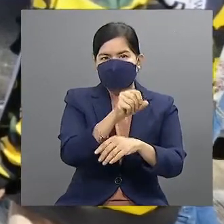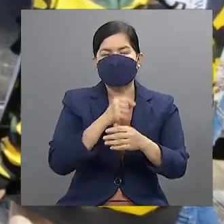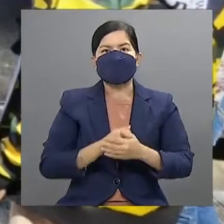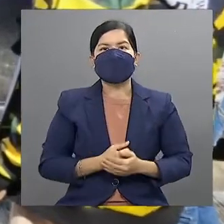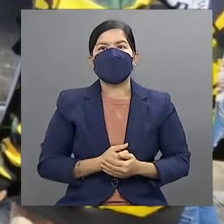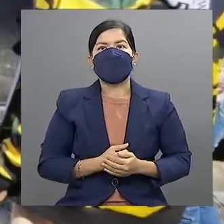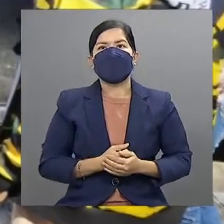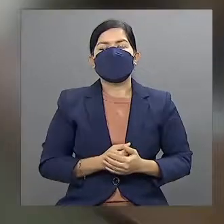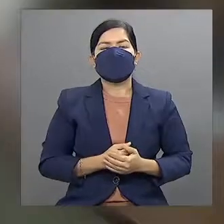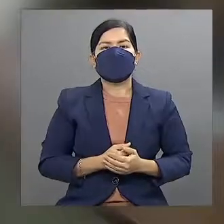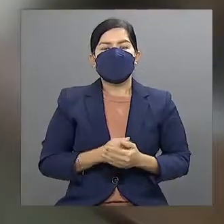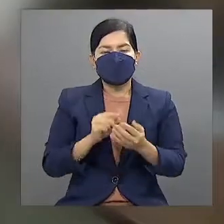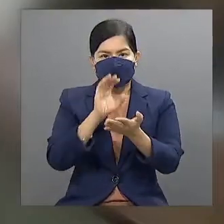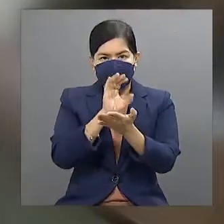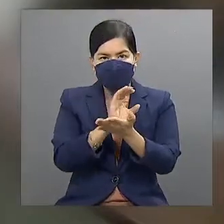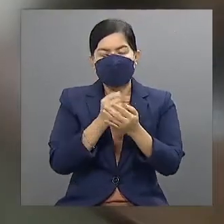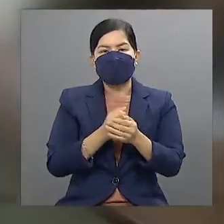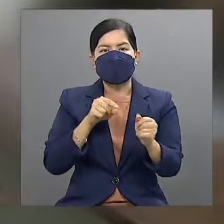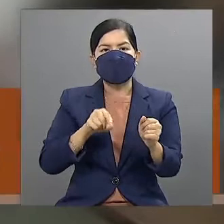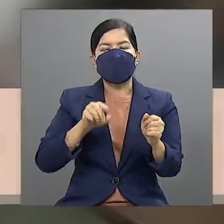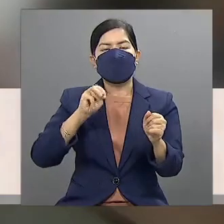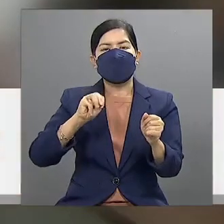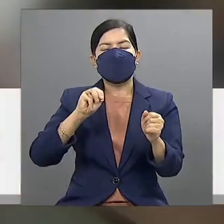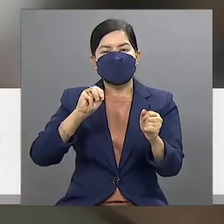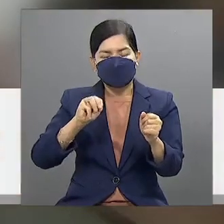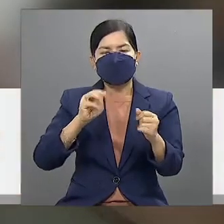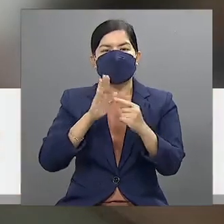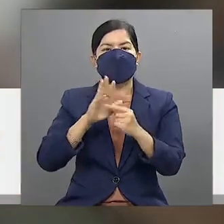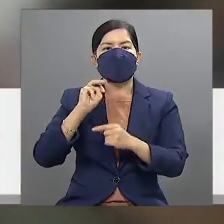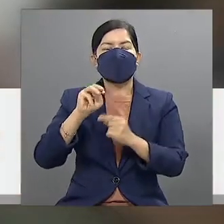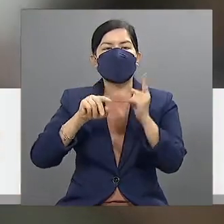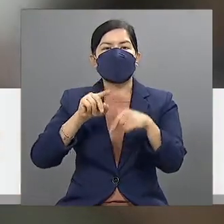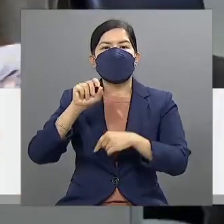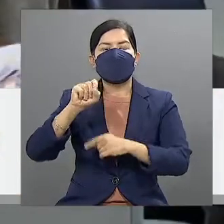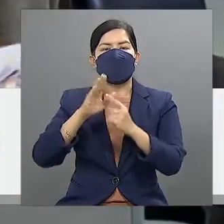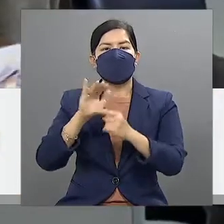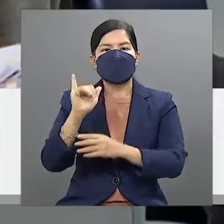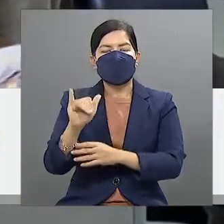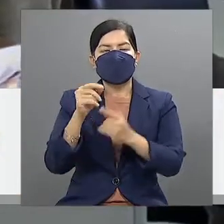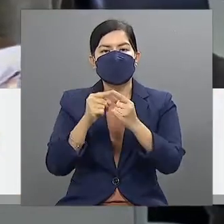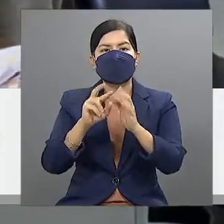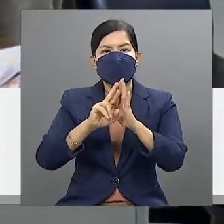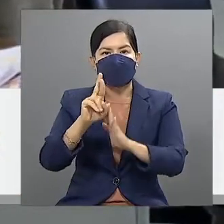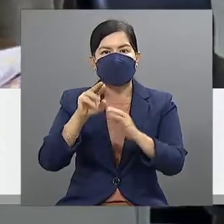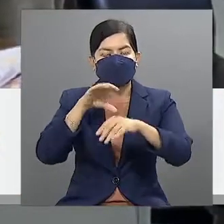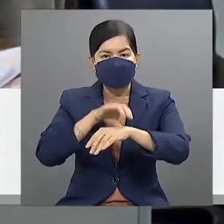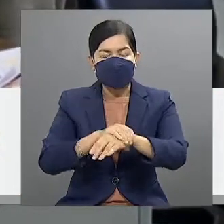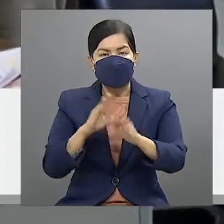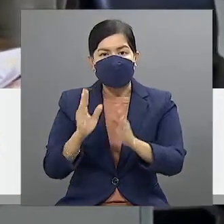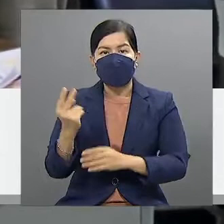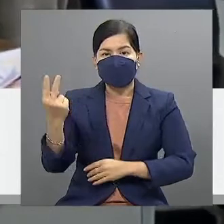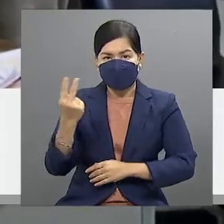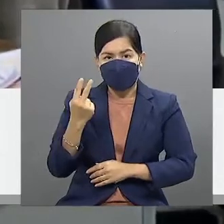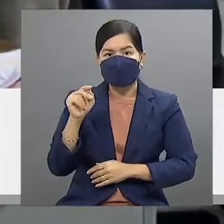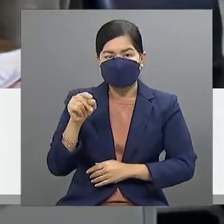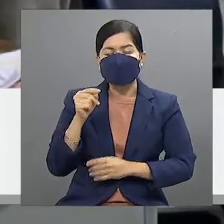ตำรวจภูธรแม่สายจังหวัดเชียงรายจับนายสมเกียรติเชื้อมงคลและนางสาวไพรินทร์งามเลิศมาสอบปาก